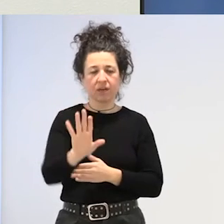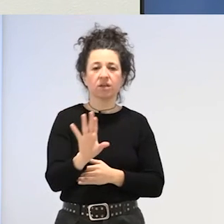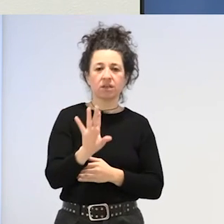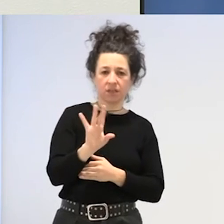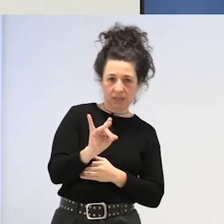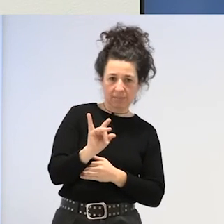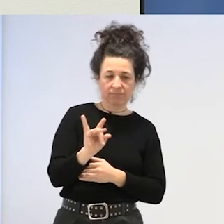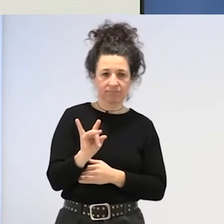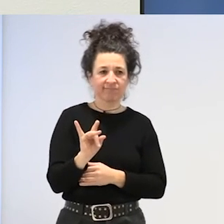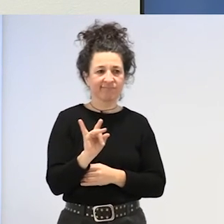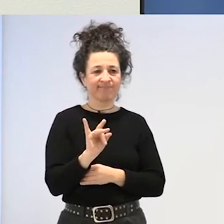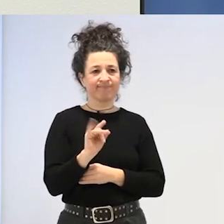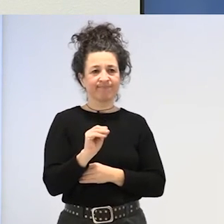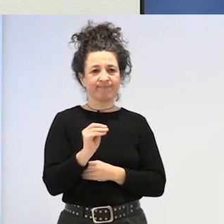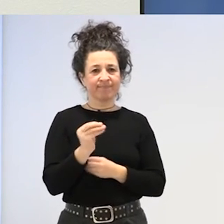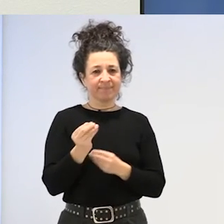baina